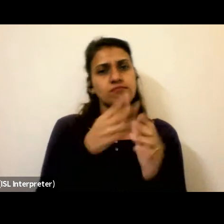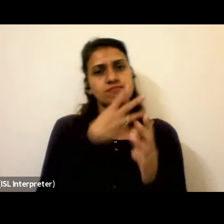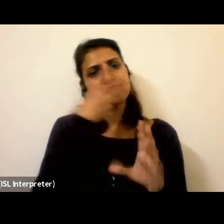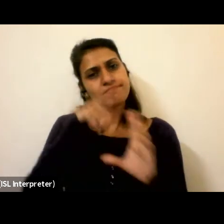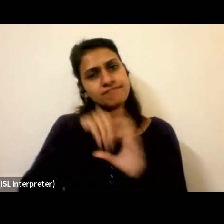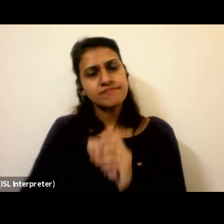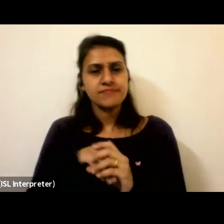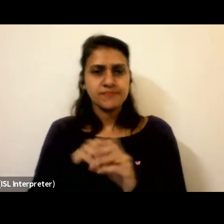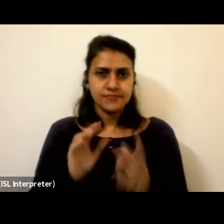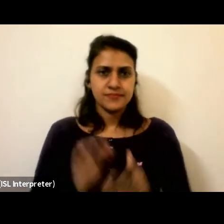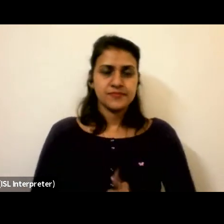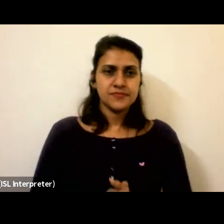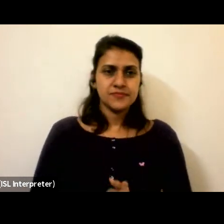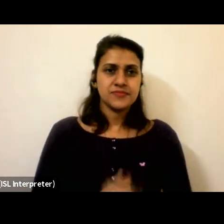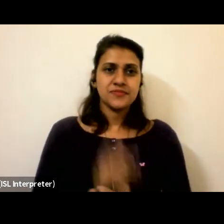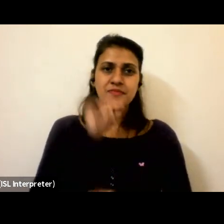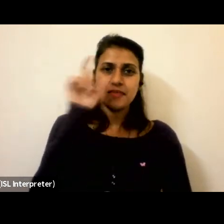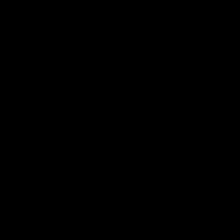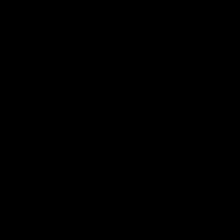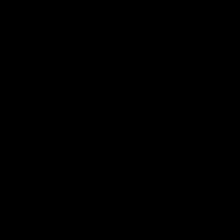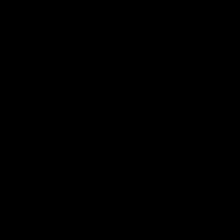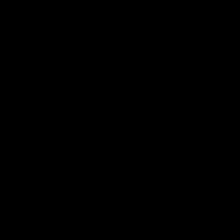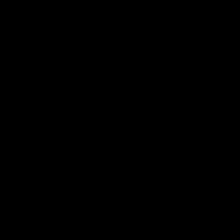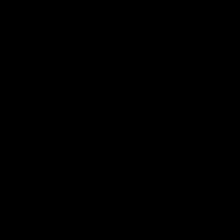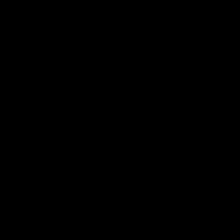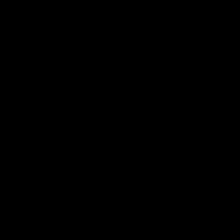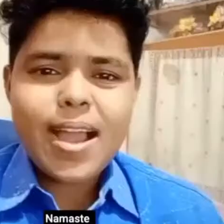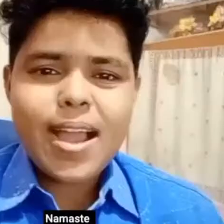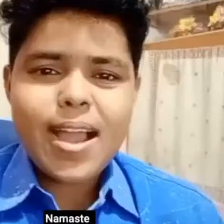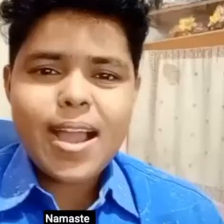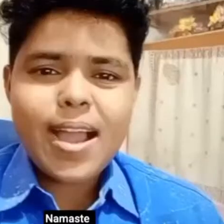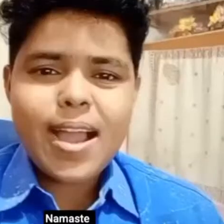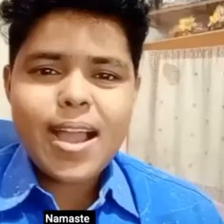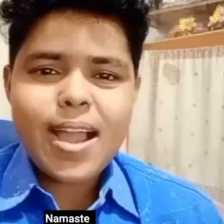and gentlemen, Kiran Nayak.